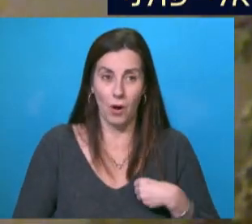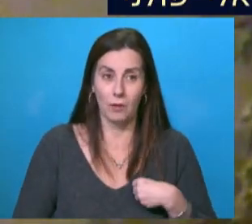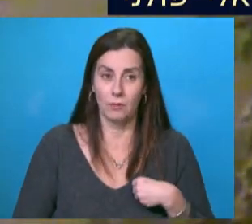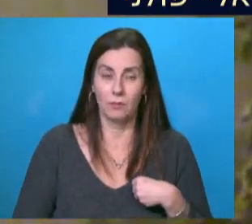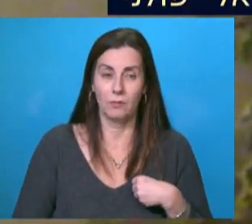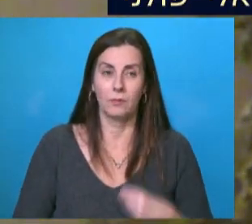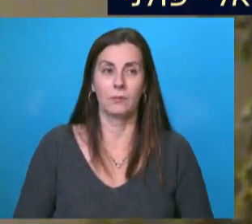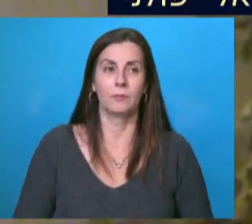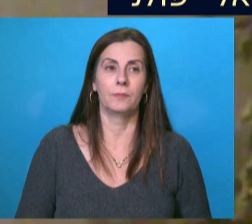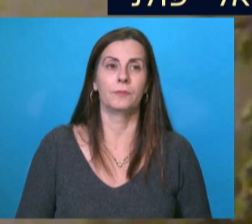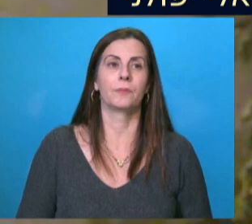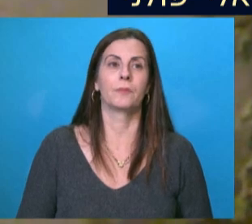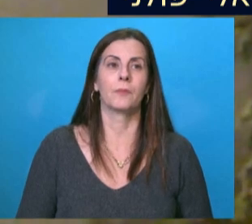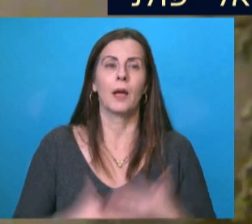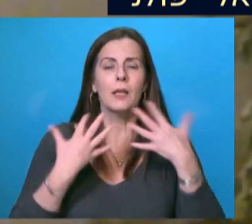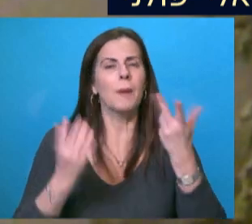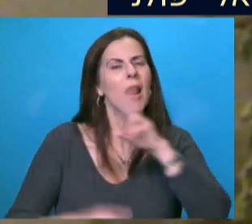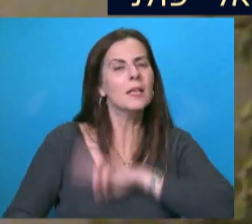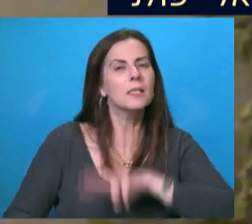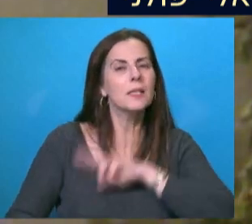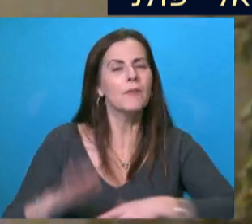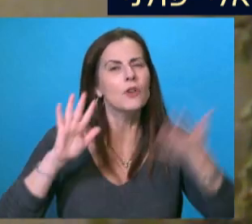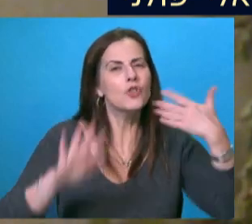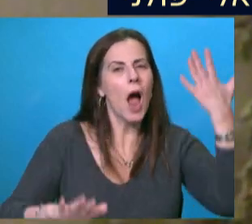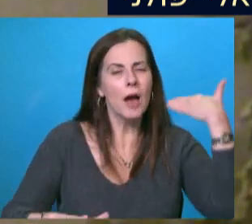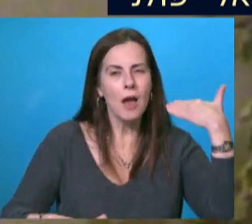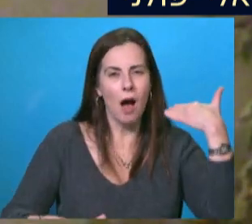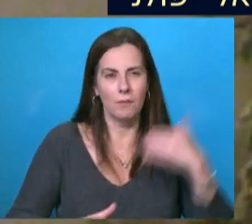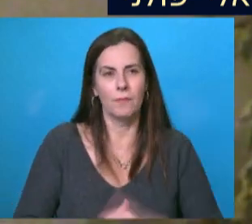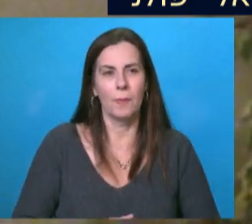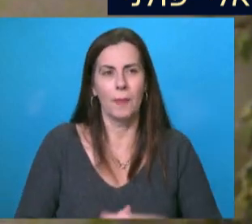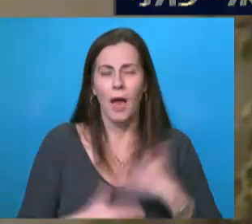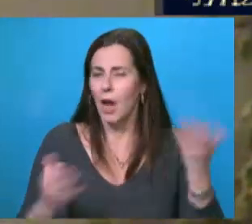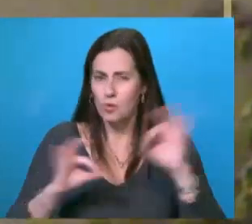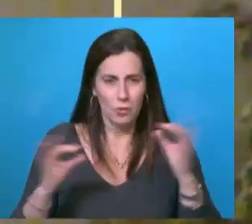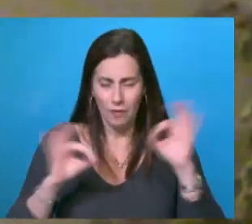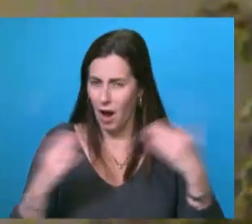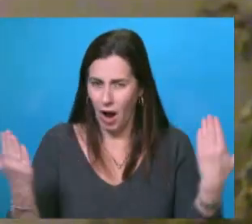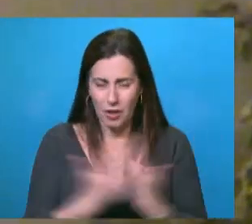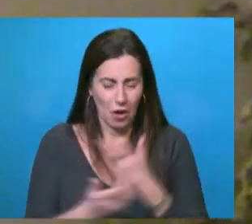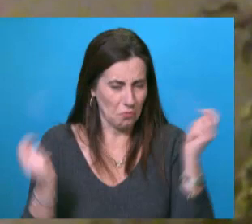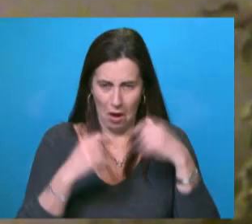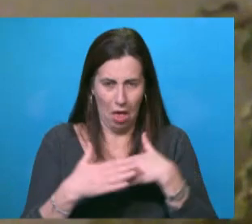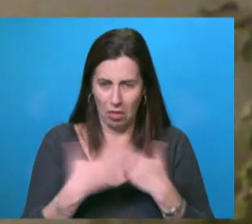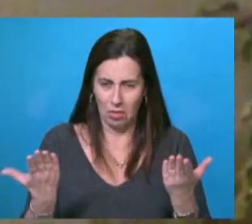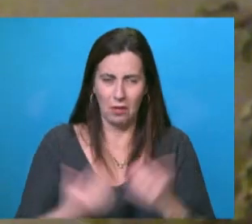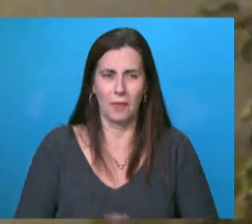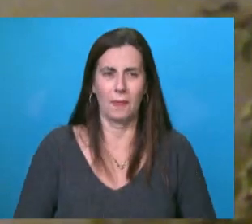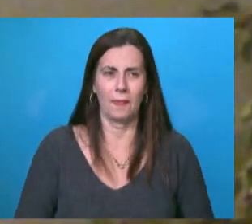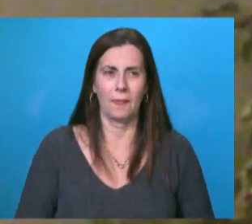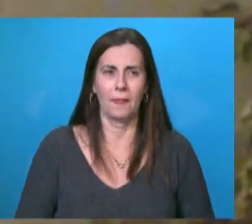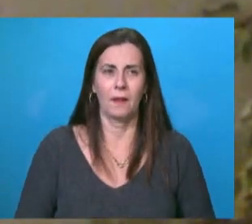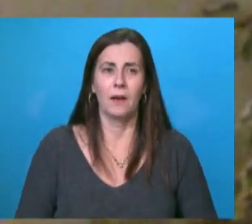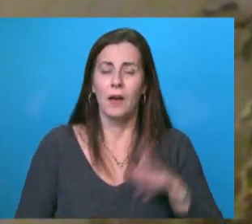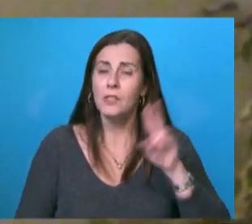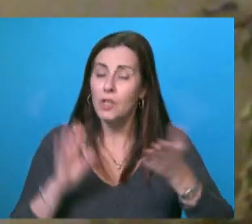on which you talk about suffering in the history. So there's nothing surprising or nothing recent about it. It could happen 20